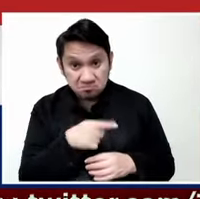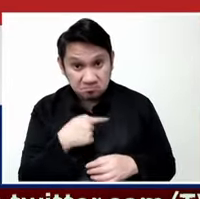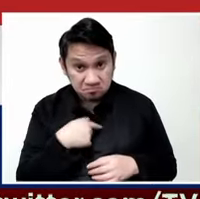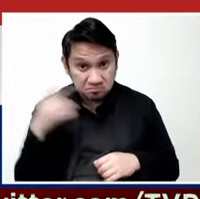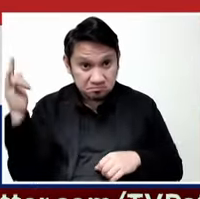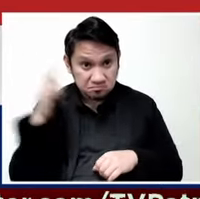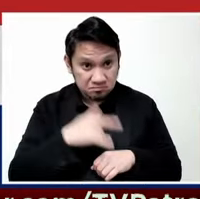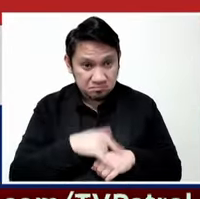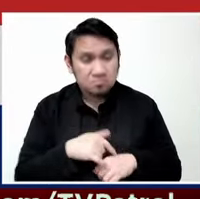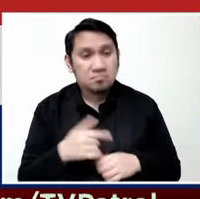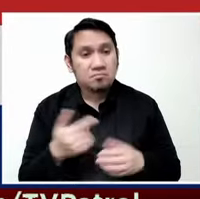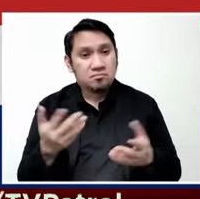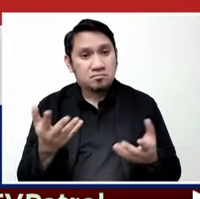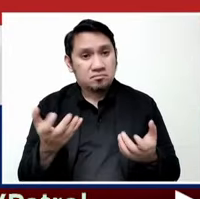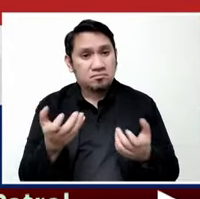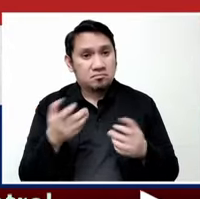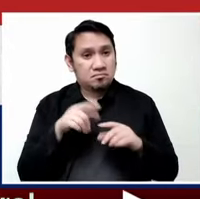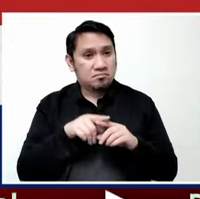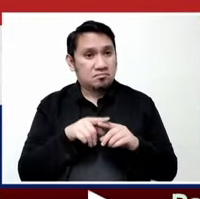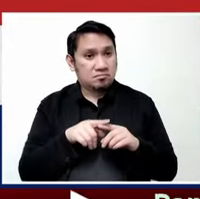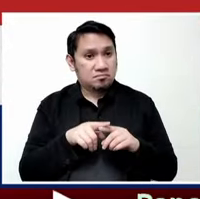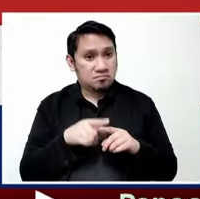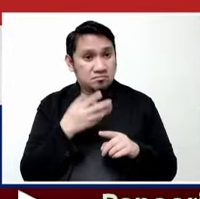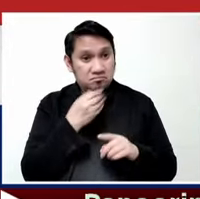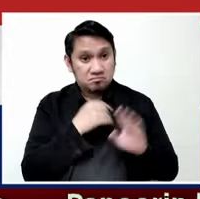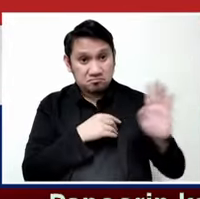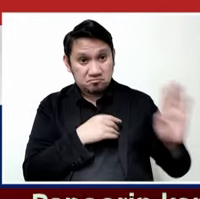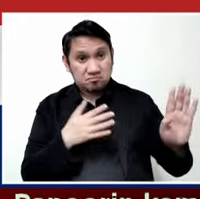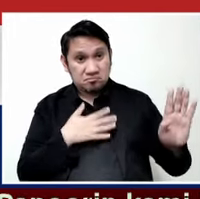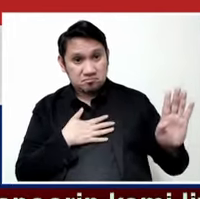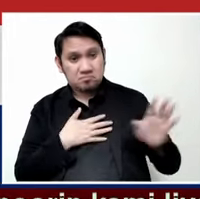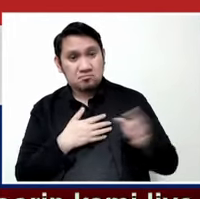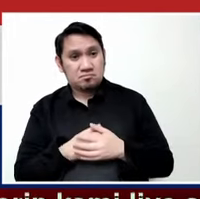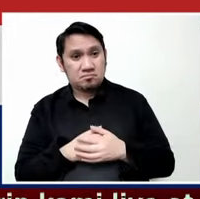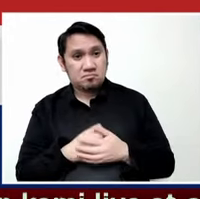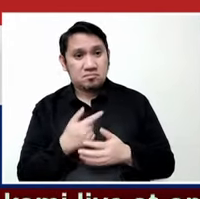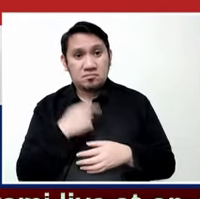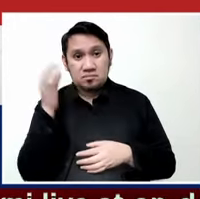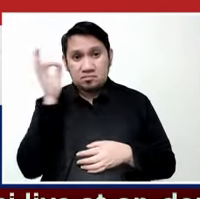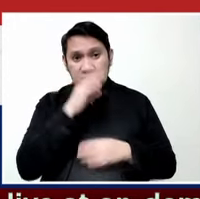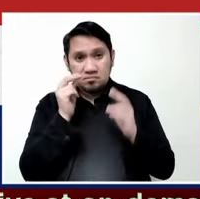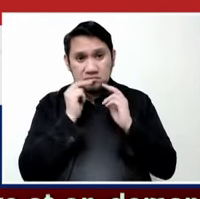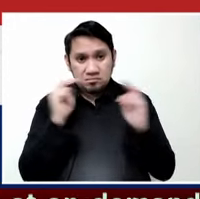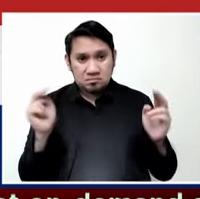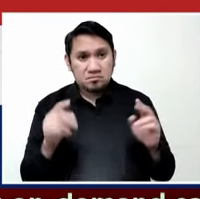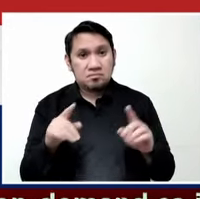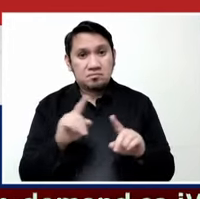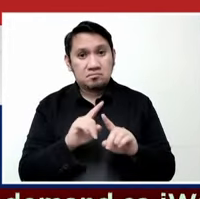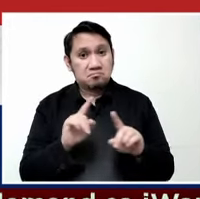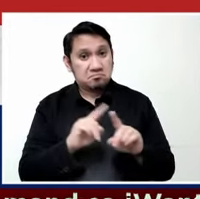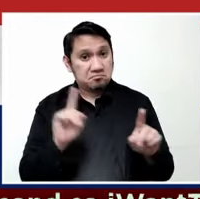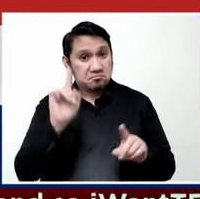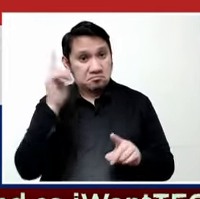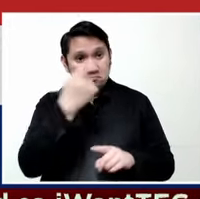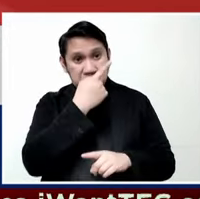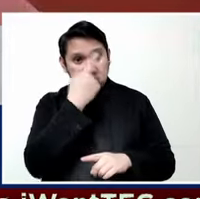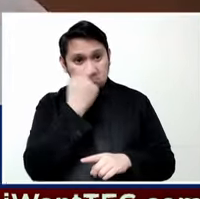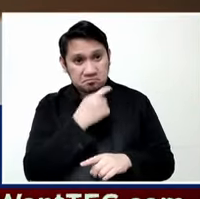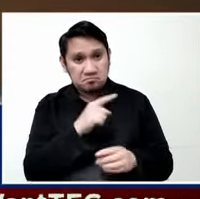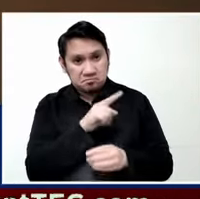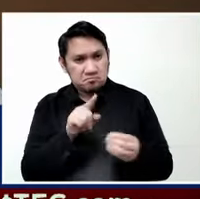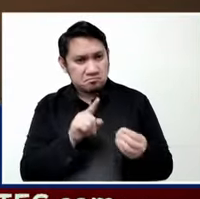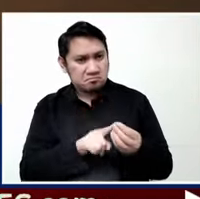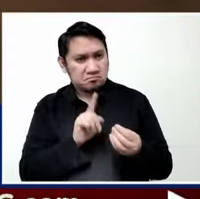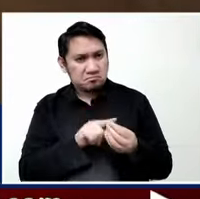reliable source? Sino bang reliable source? Yung source nila or ako? Okay, fake news. Dapat tinanong muna nila ako bago sila nagsalita sa mga decision ko, di